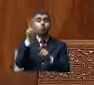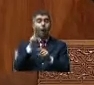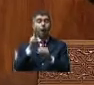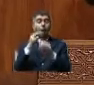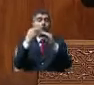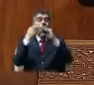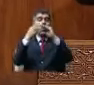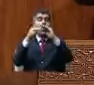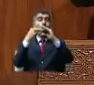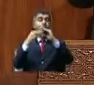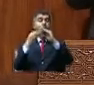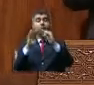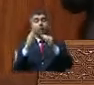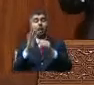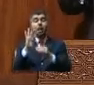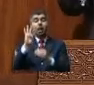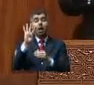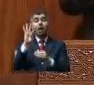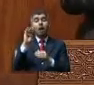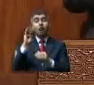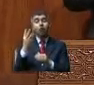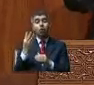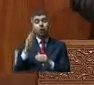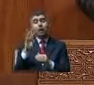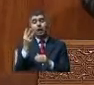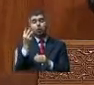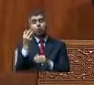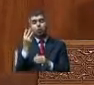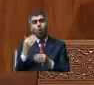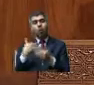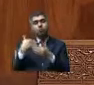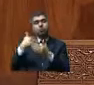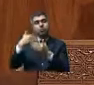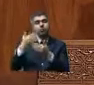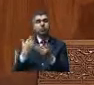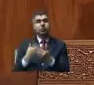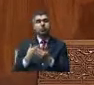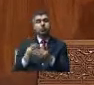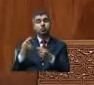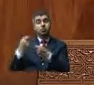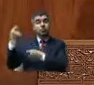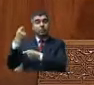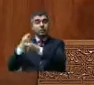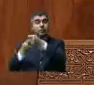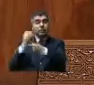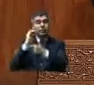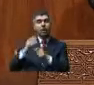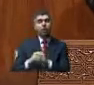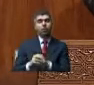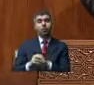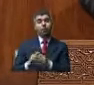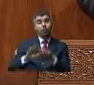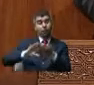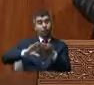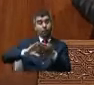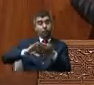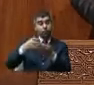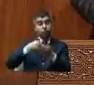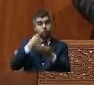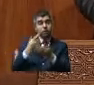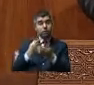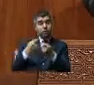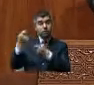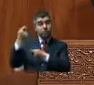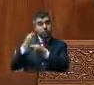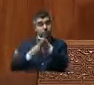دون 4 أشهر، في الحقيقة كان أقرب إلى 3 أشهر منه إلى 4 أشهر من الواردات. وكان أيضا من تبعات هذه